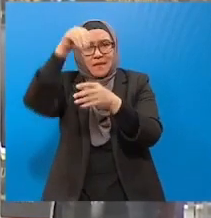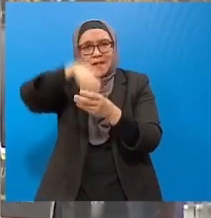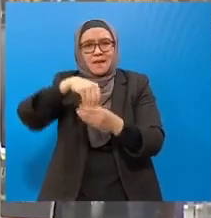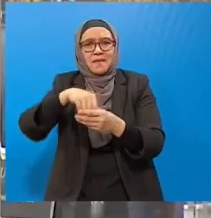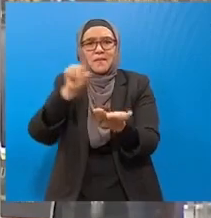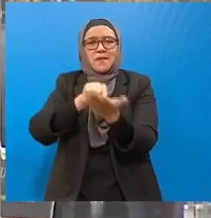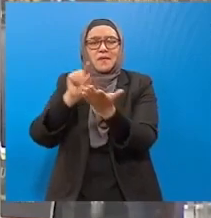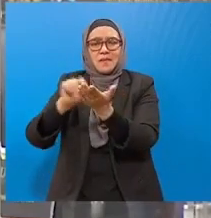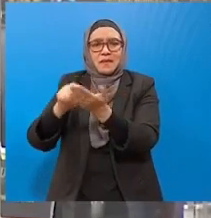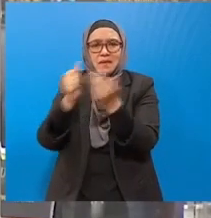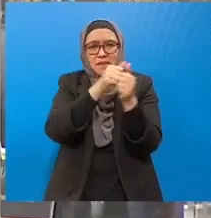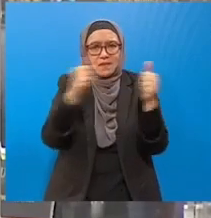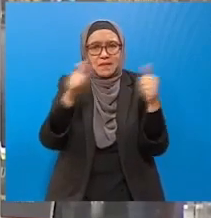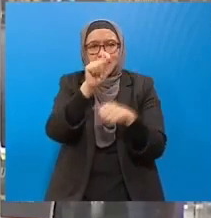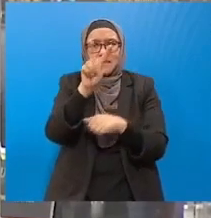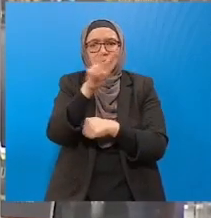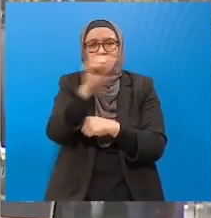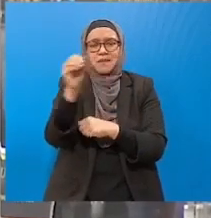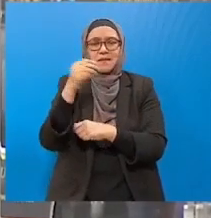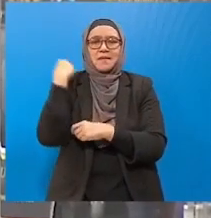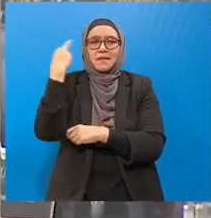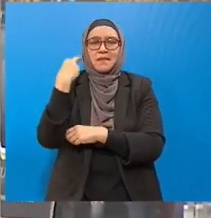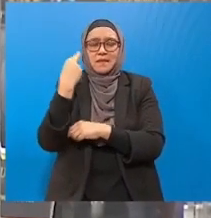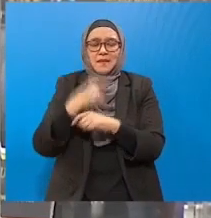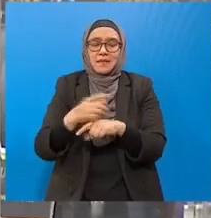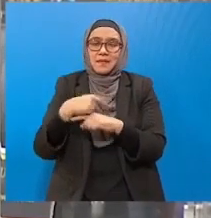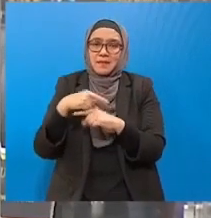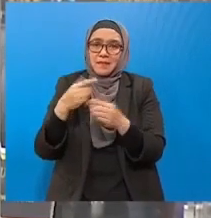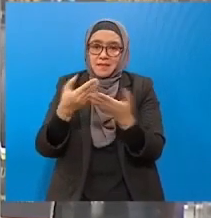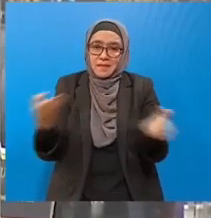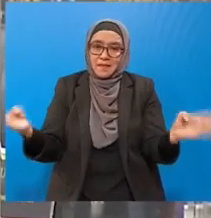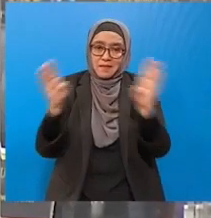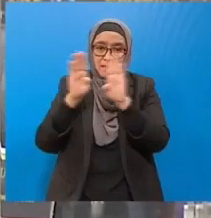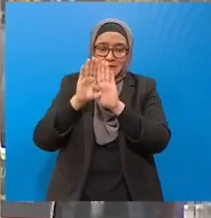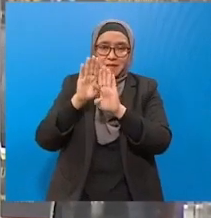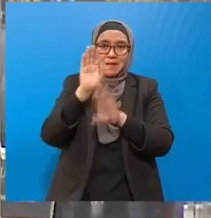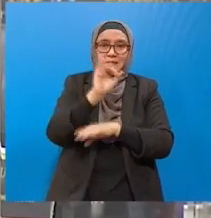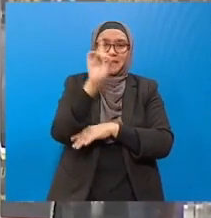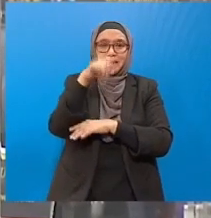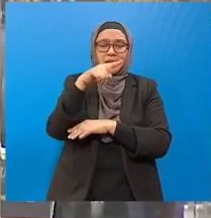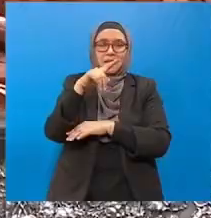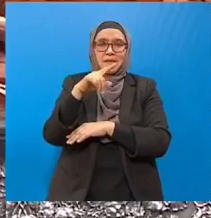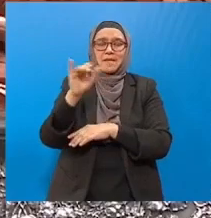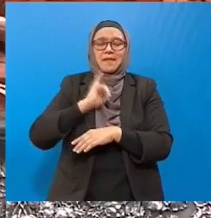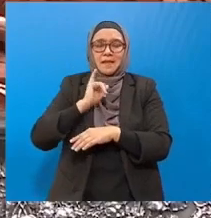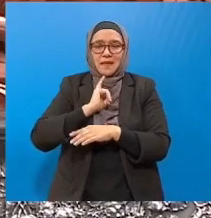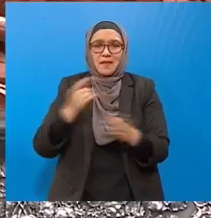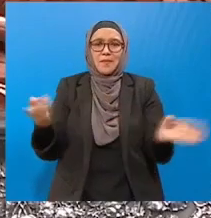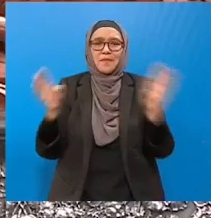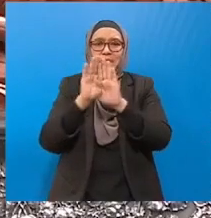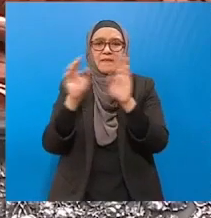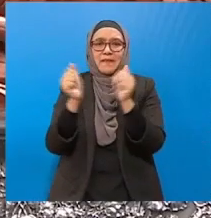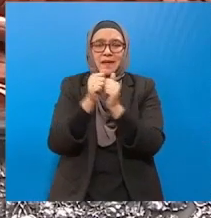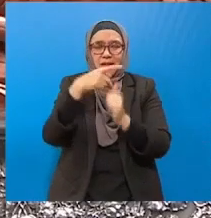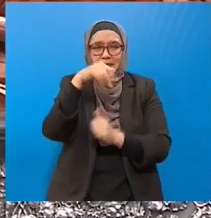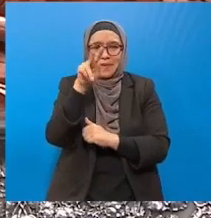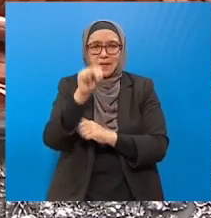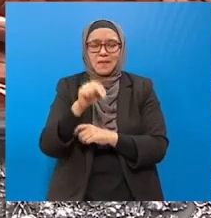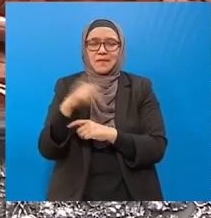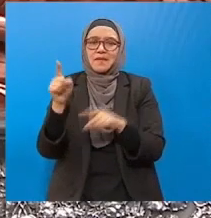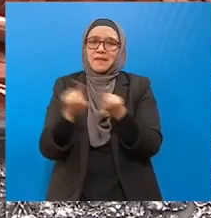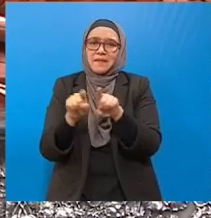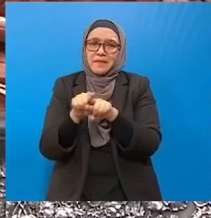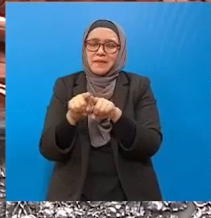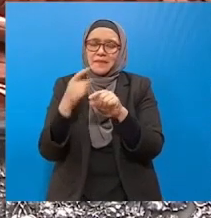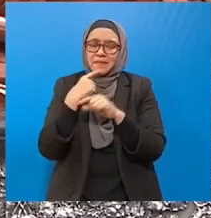sebagai penutup datang di pondok sebelum program mengundurkan diri saya ingin Sudahi dengan sangka pantun sebagai menyahut seruan